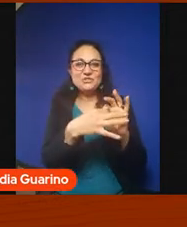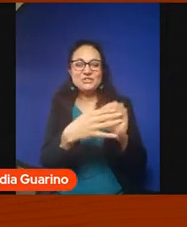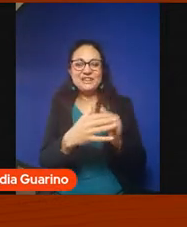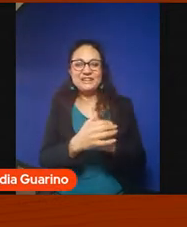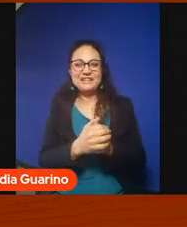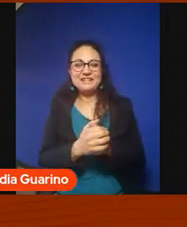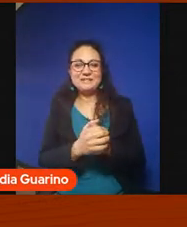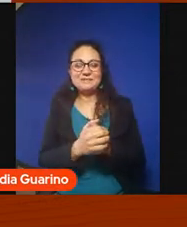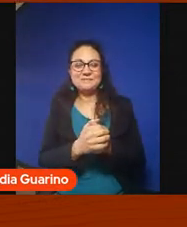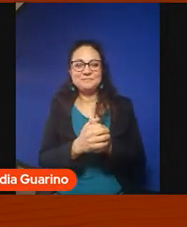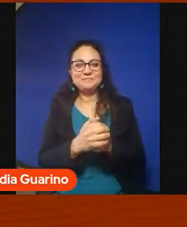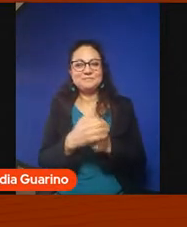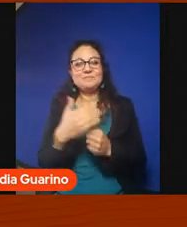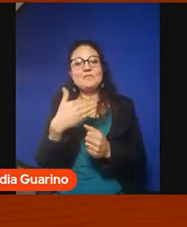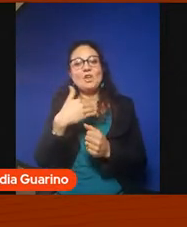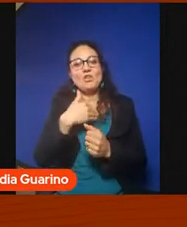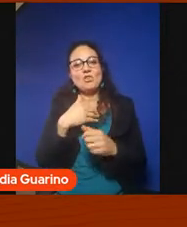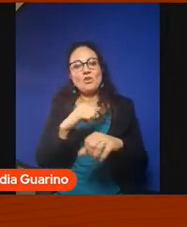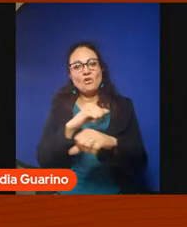Io credo che,